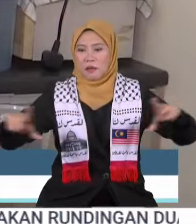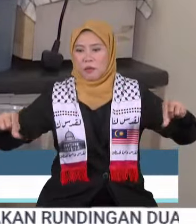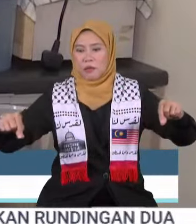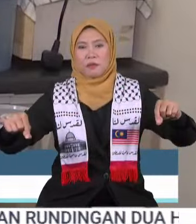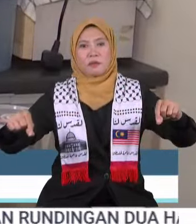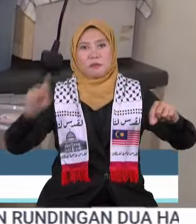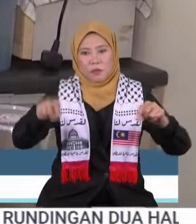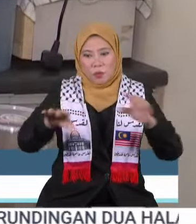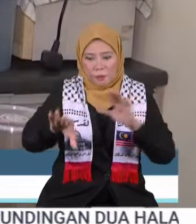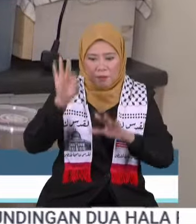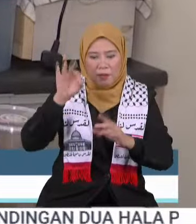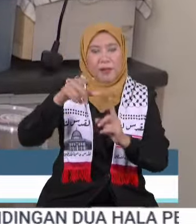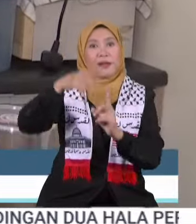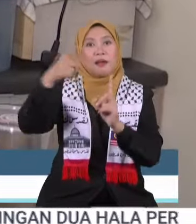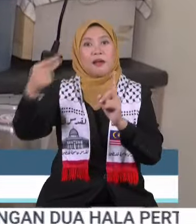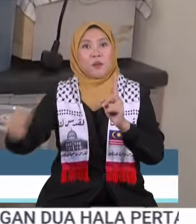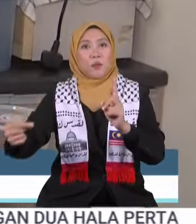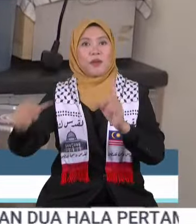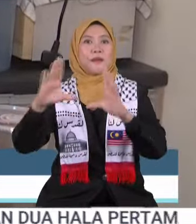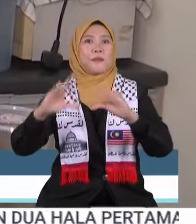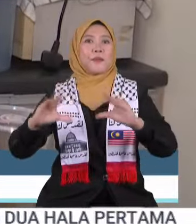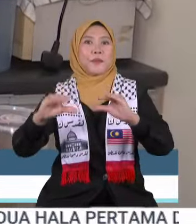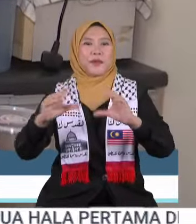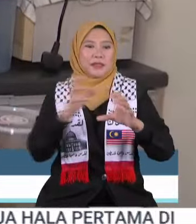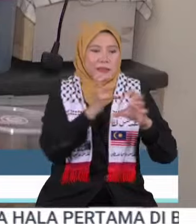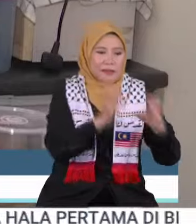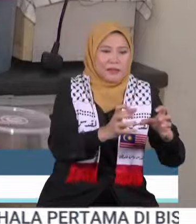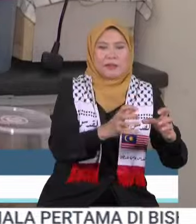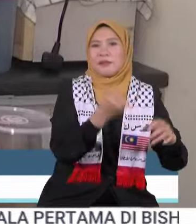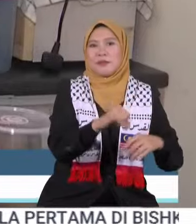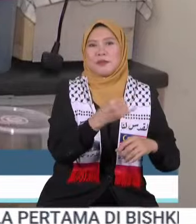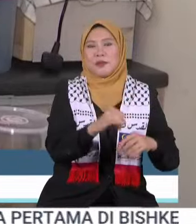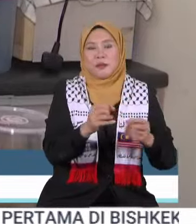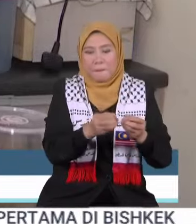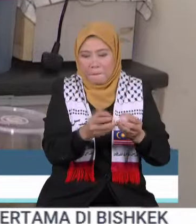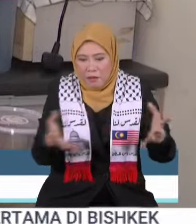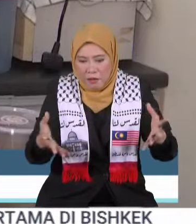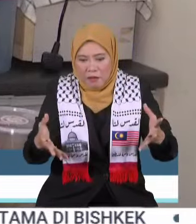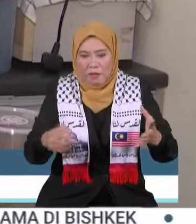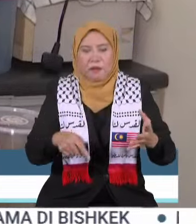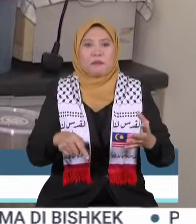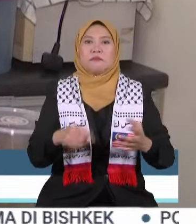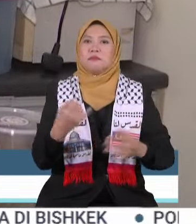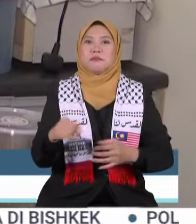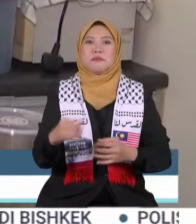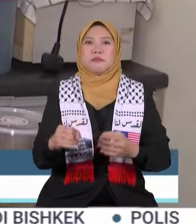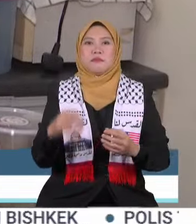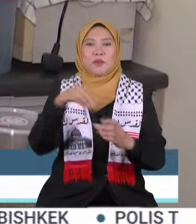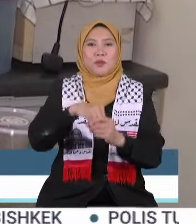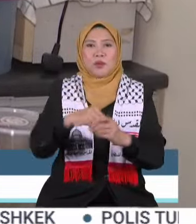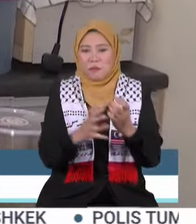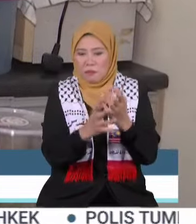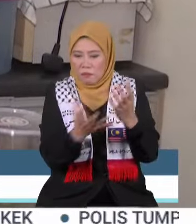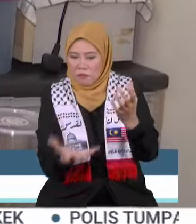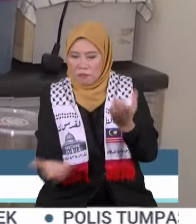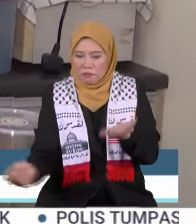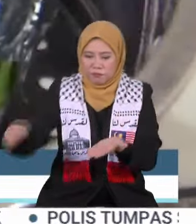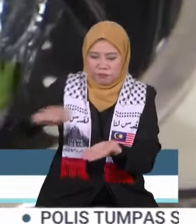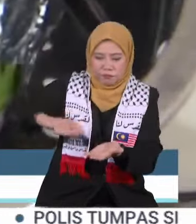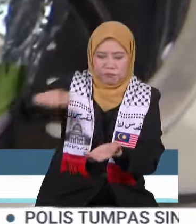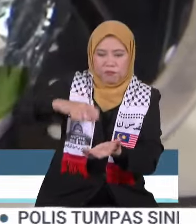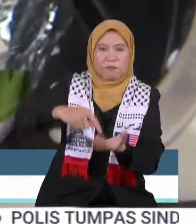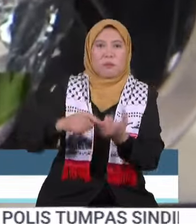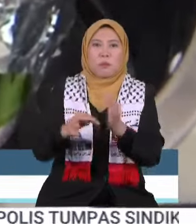tu kena pilih daun hak yang lembut. Tak boleh daun yang keras. Kalau daun keras dia pecah bila kita buat masuk dalam ni, dia pecah. Bila dia pecah dia bocor